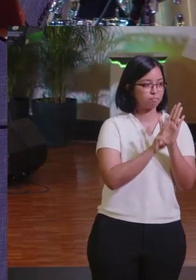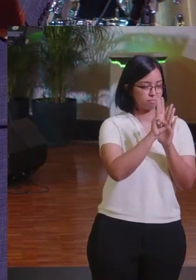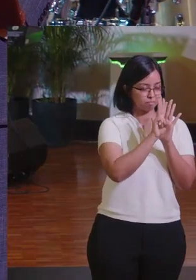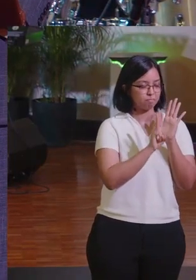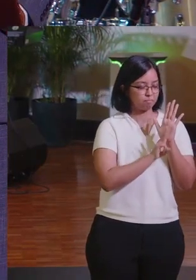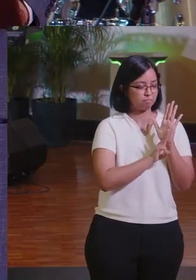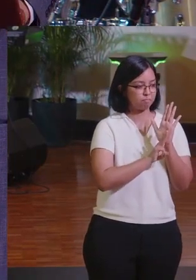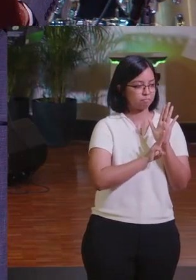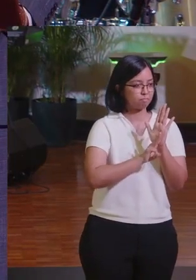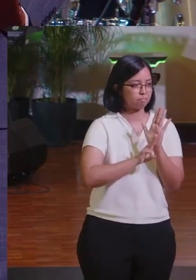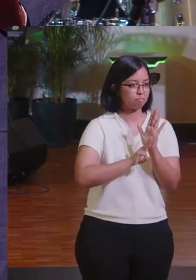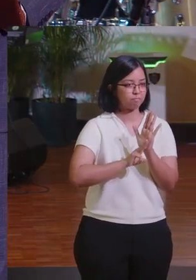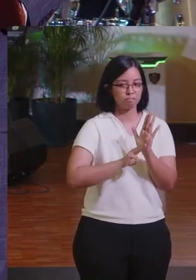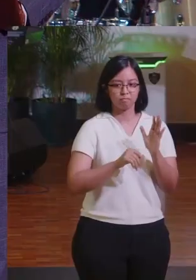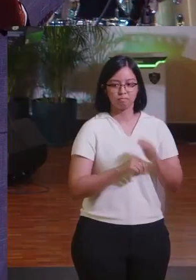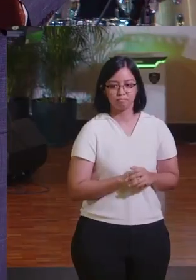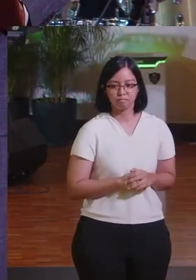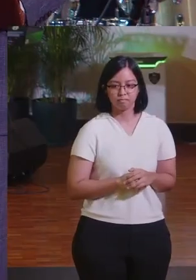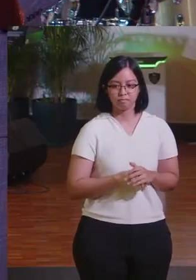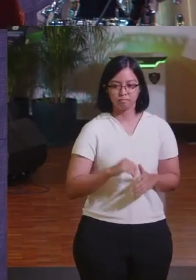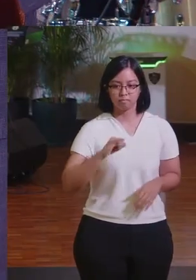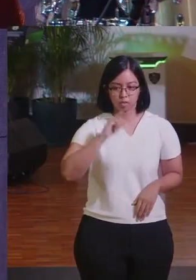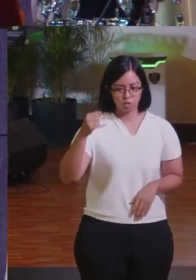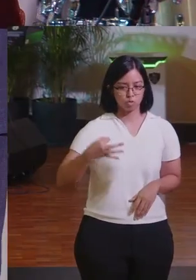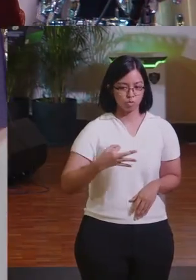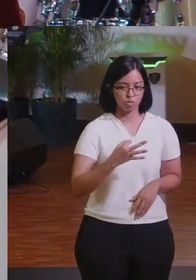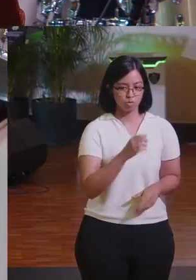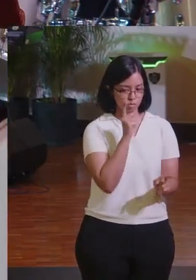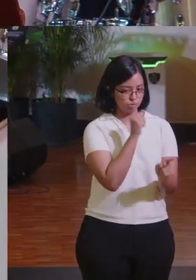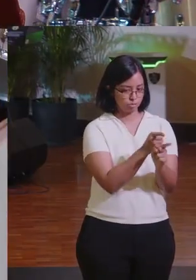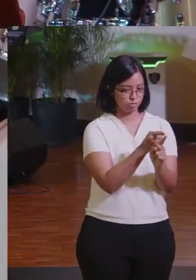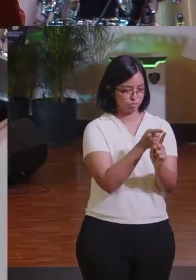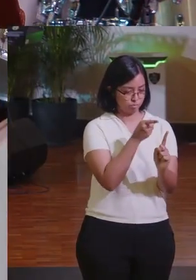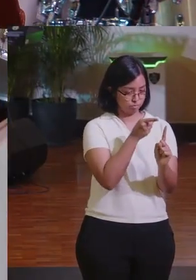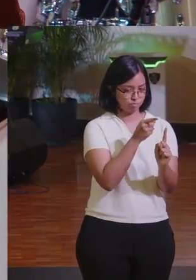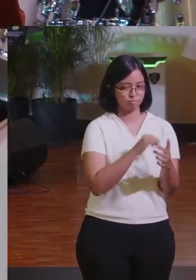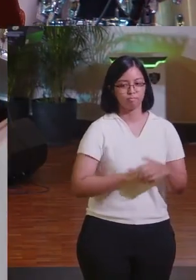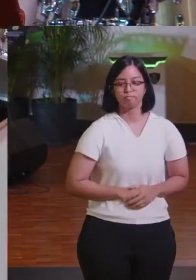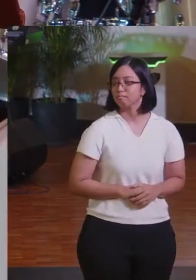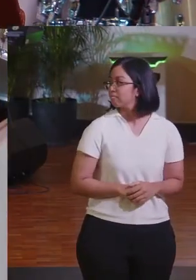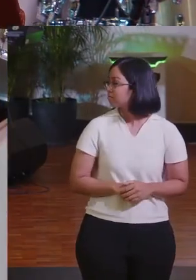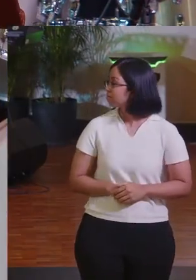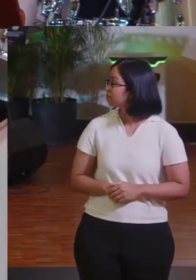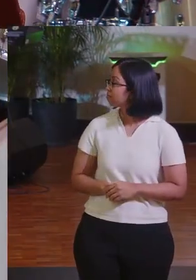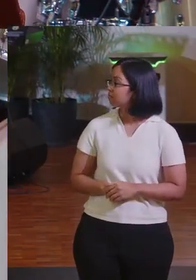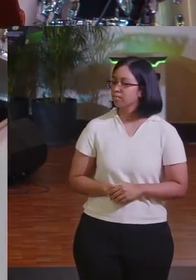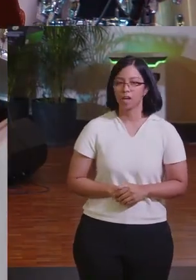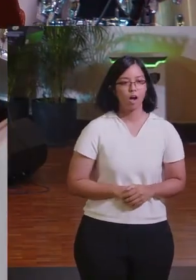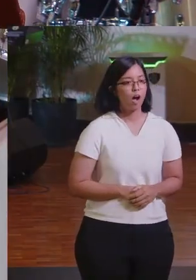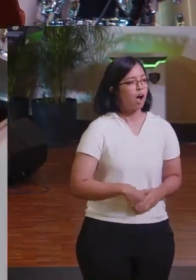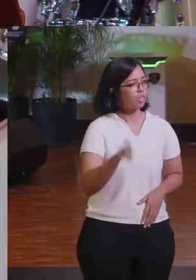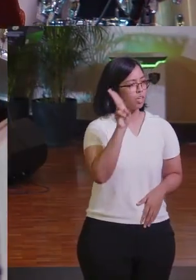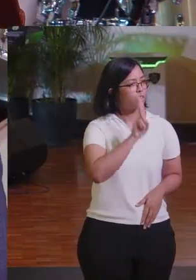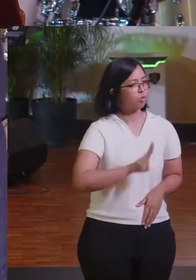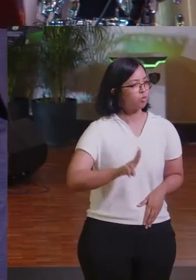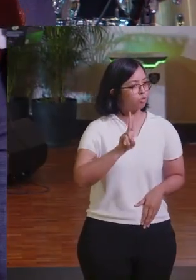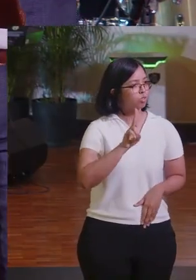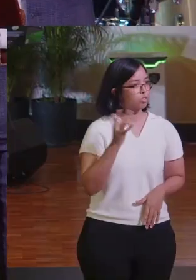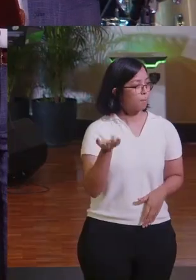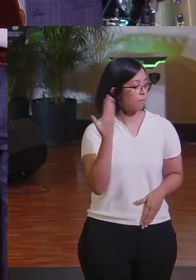Jonah. Yung mga palabunutan nung panahon na yun, mga either bato o kaya mga